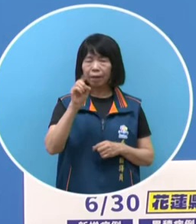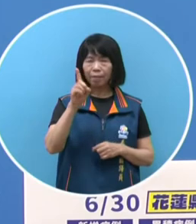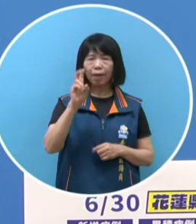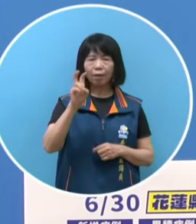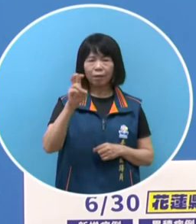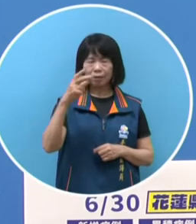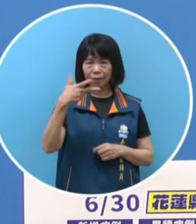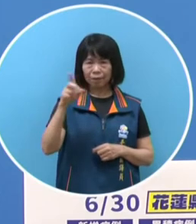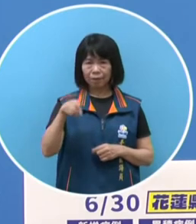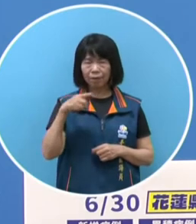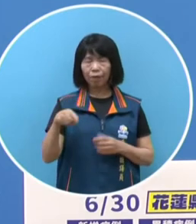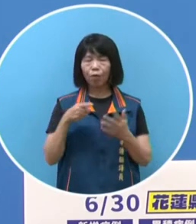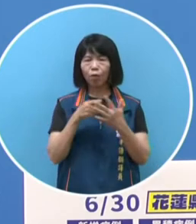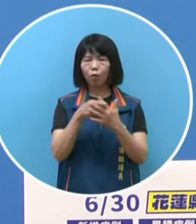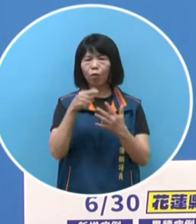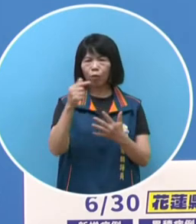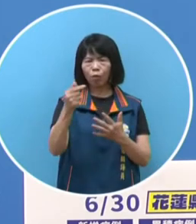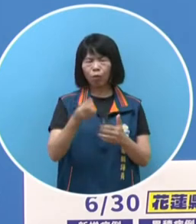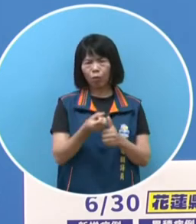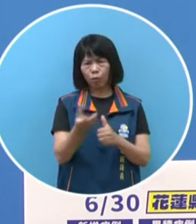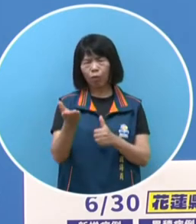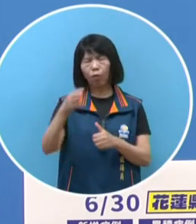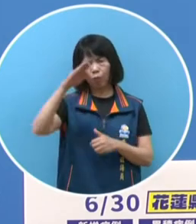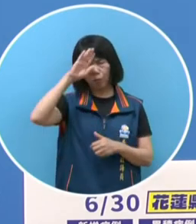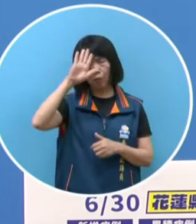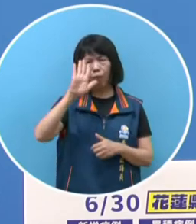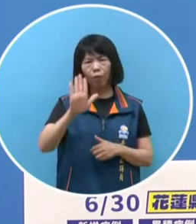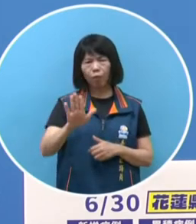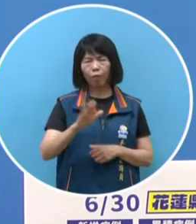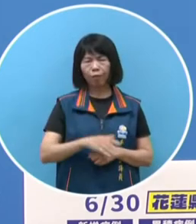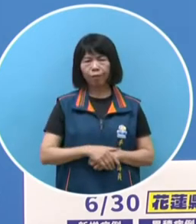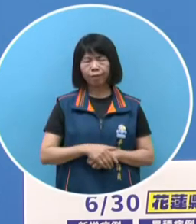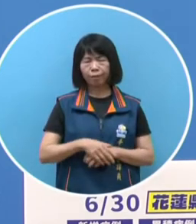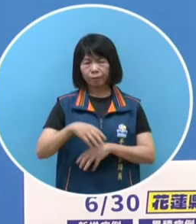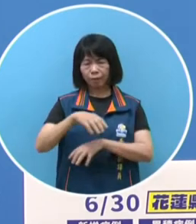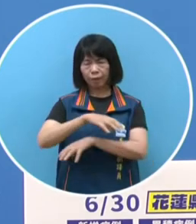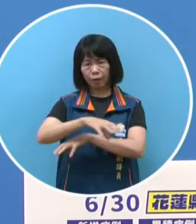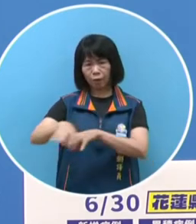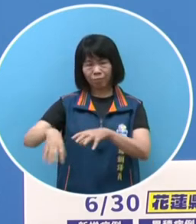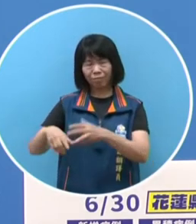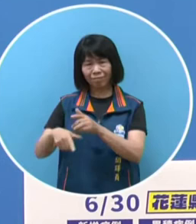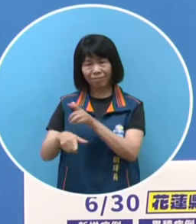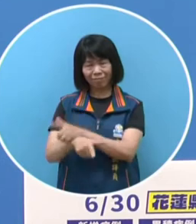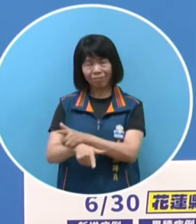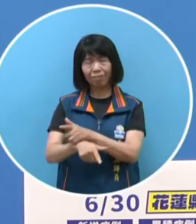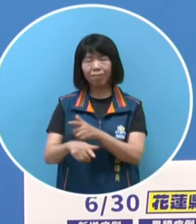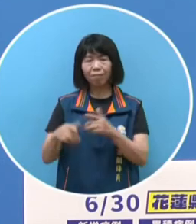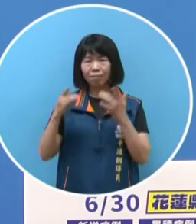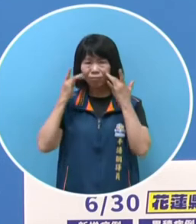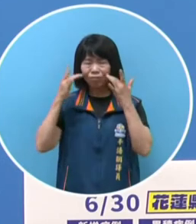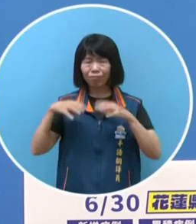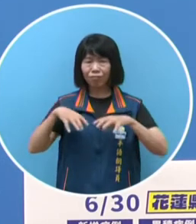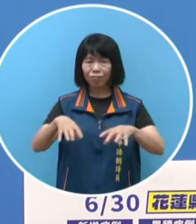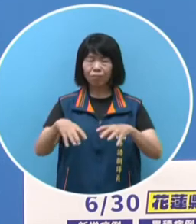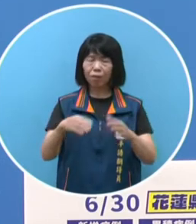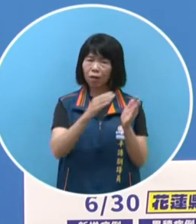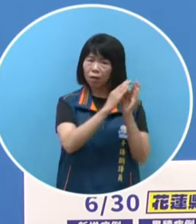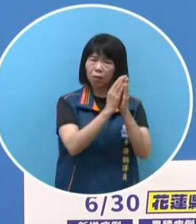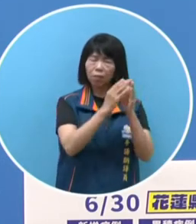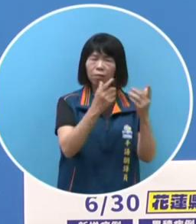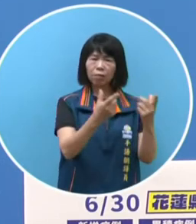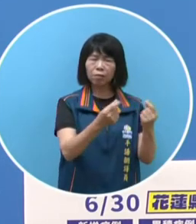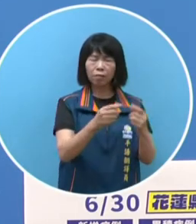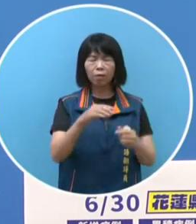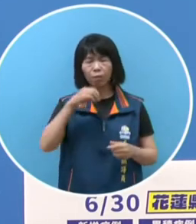人确诊，北农和淮南市场，而在桃园804也有院内的感染，